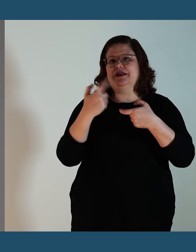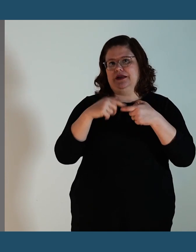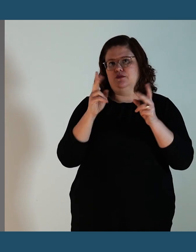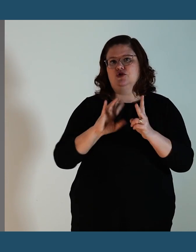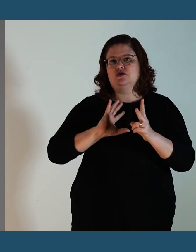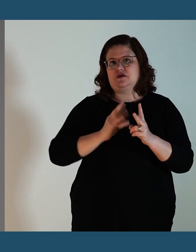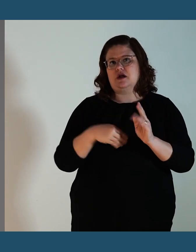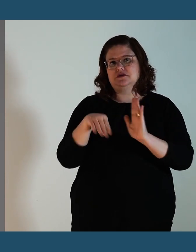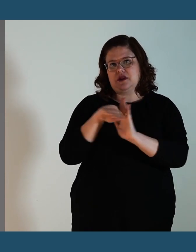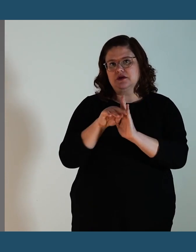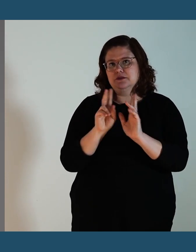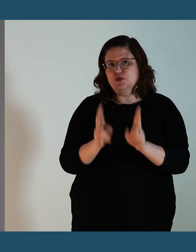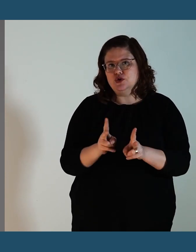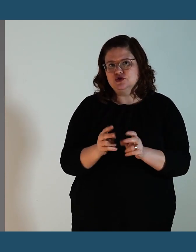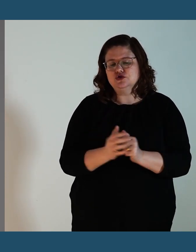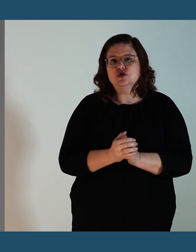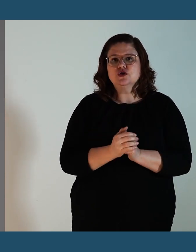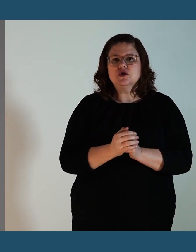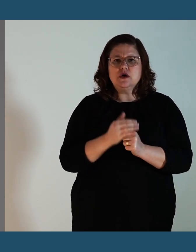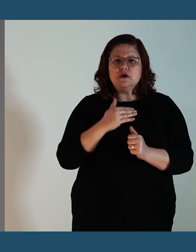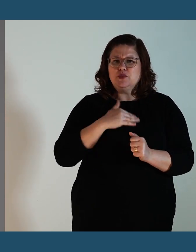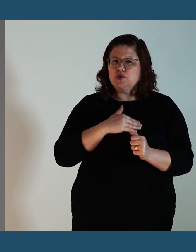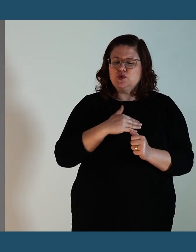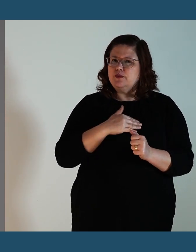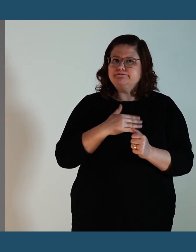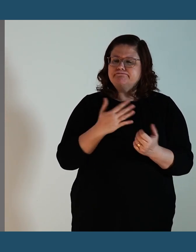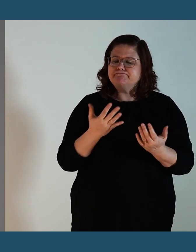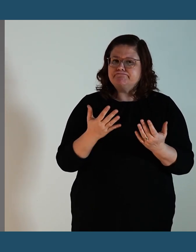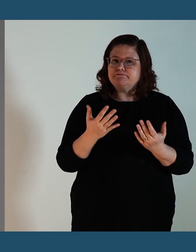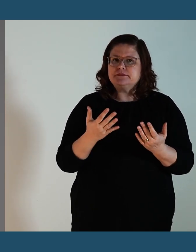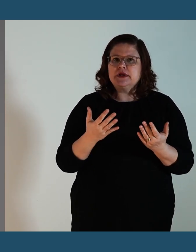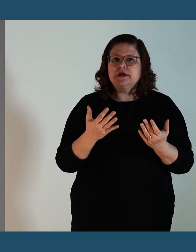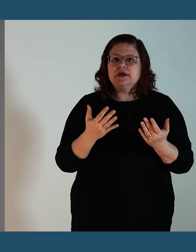ja musta niin kuin kertoo ehkä siitä, että